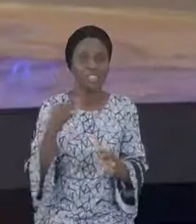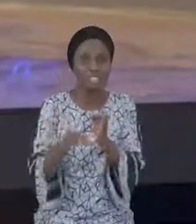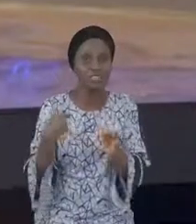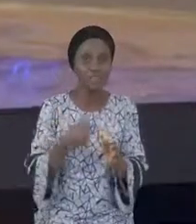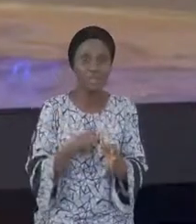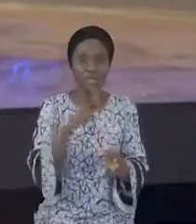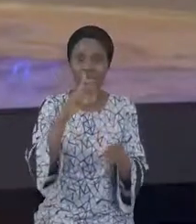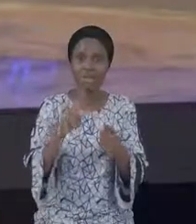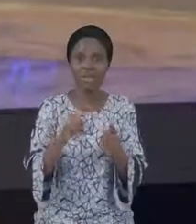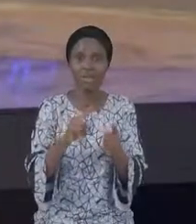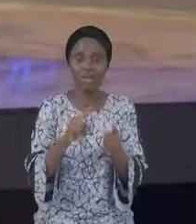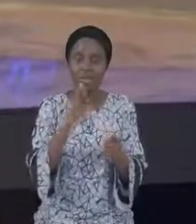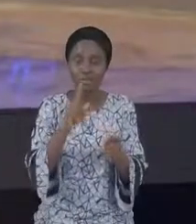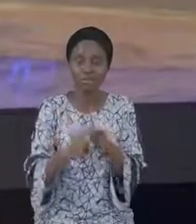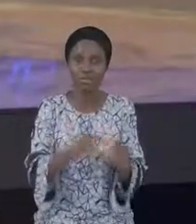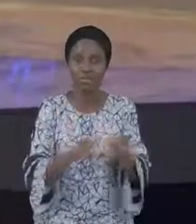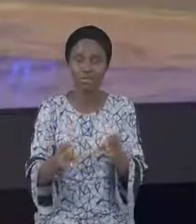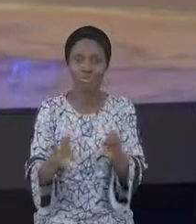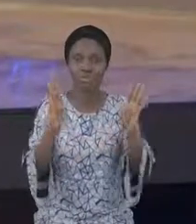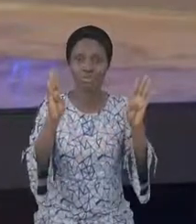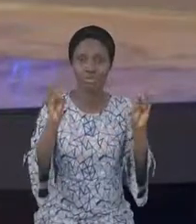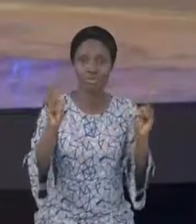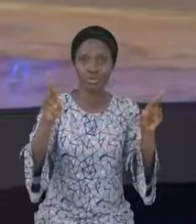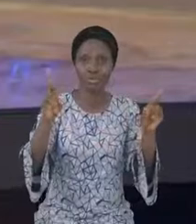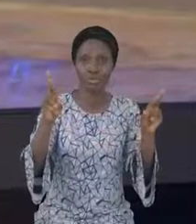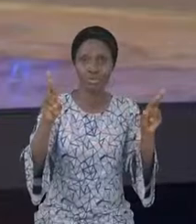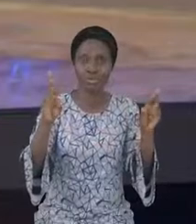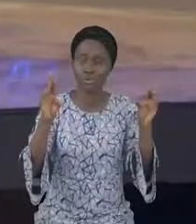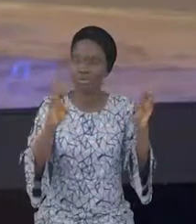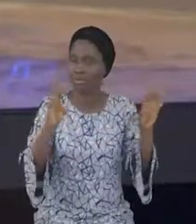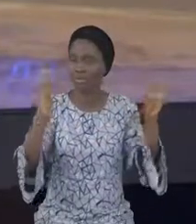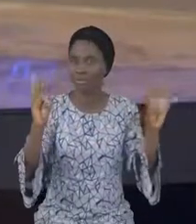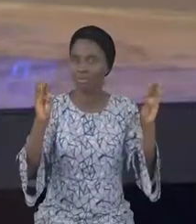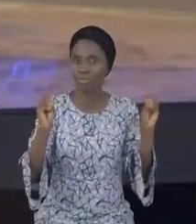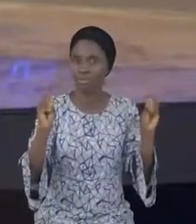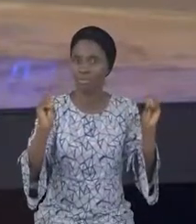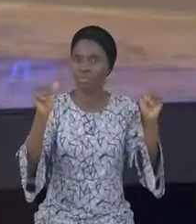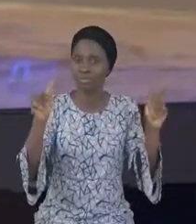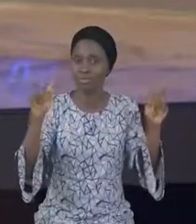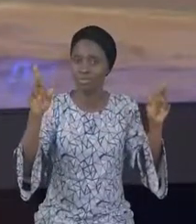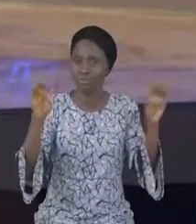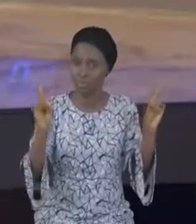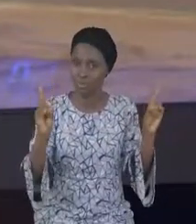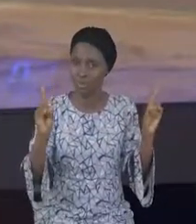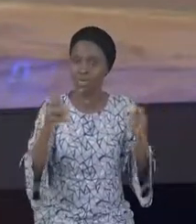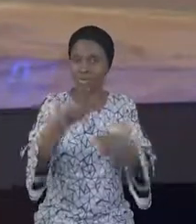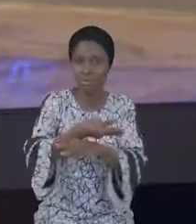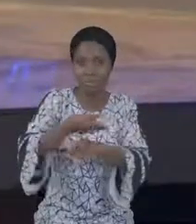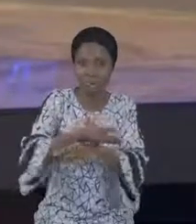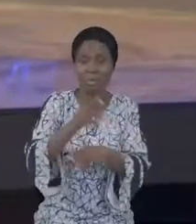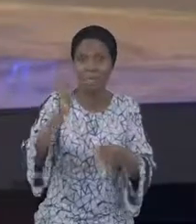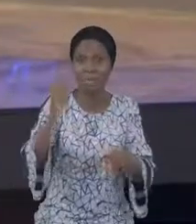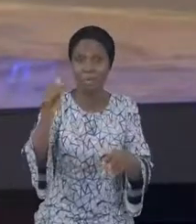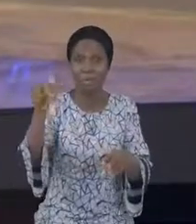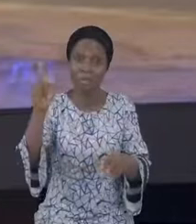primaire. Si il faut la table de multiplication, on ne retourne pas à dire que 2